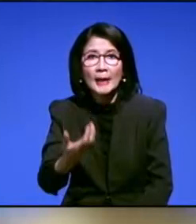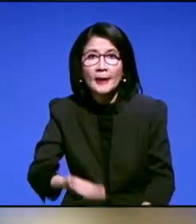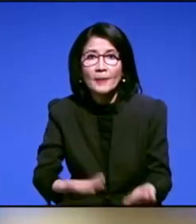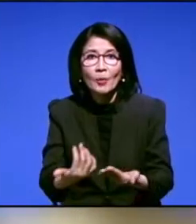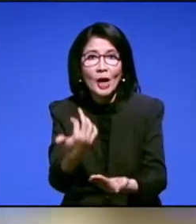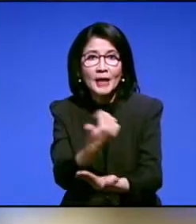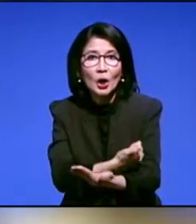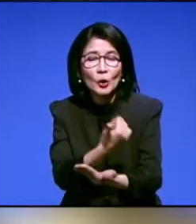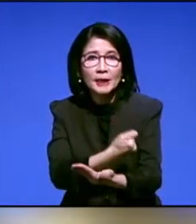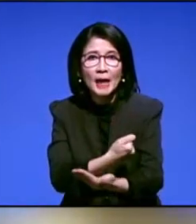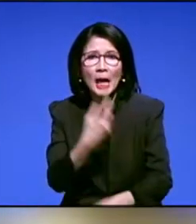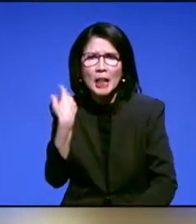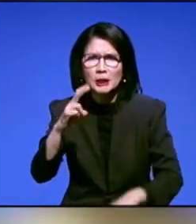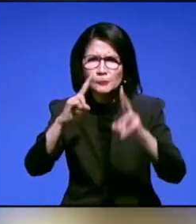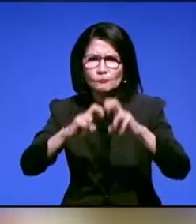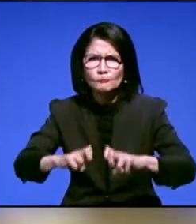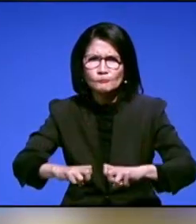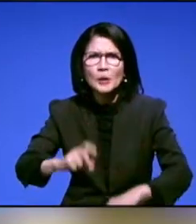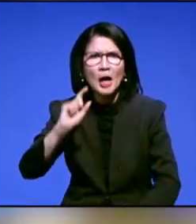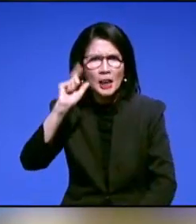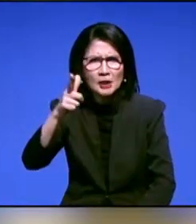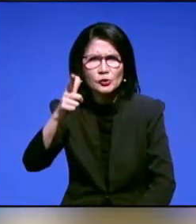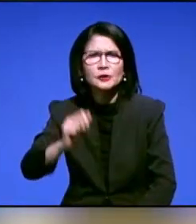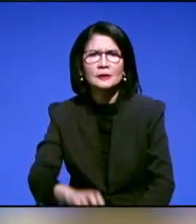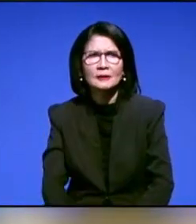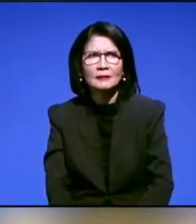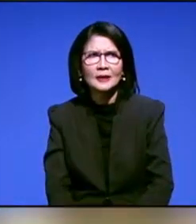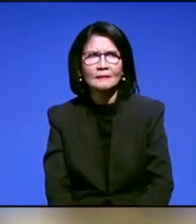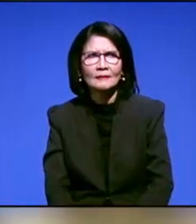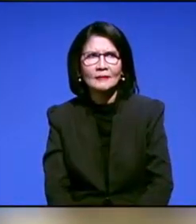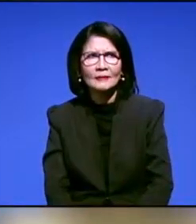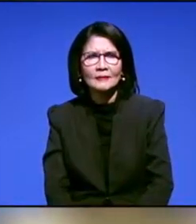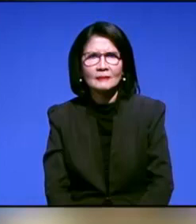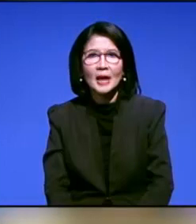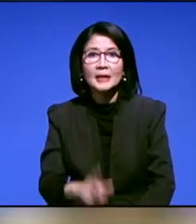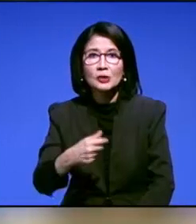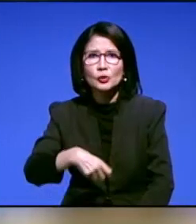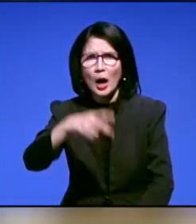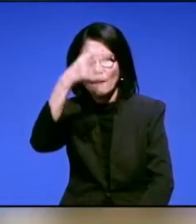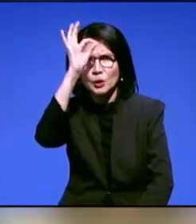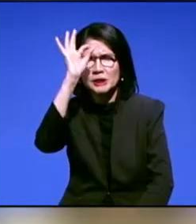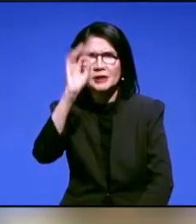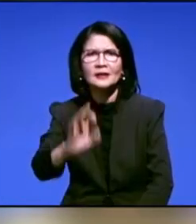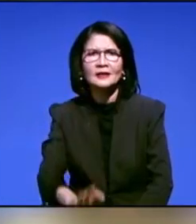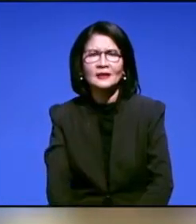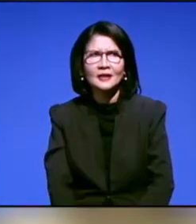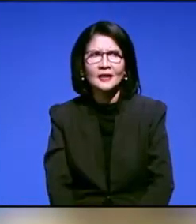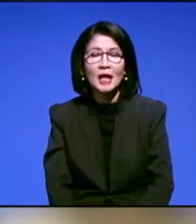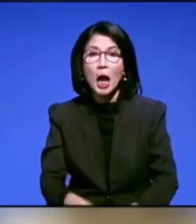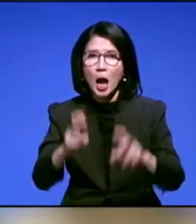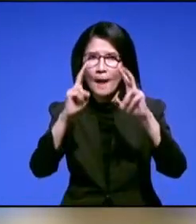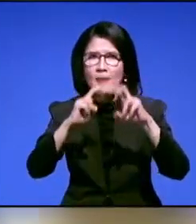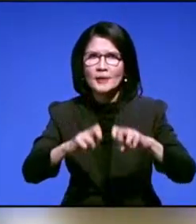cuman lagi diperdalam lebih lanjut dari pihak Bea Cukai dan juga dengan pihak berwajib. Dan pemeriksaan